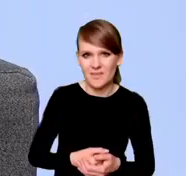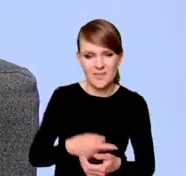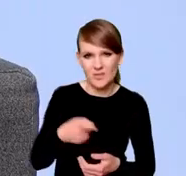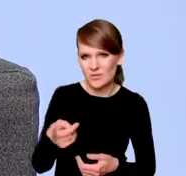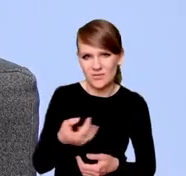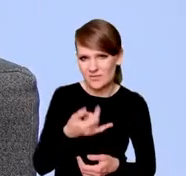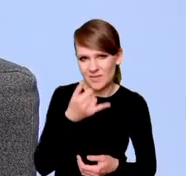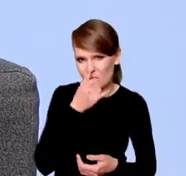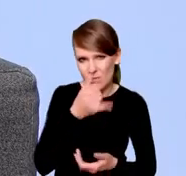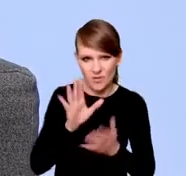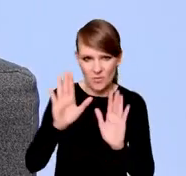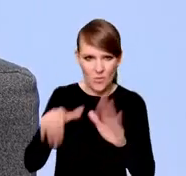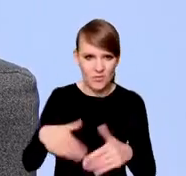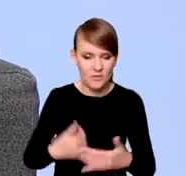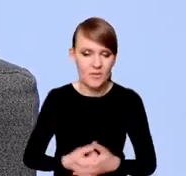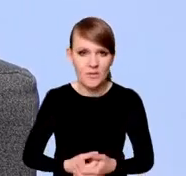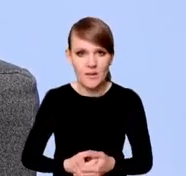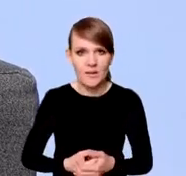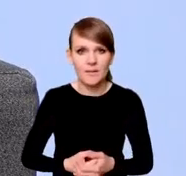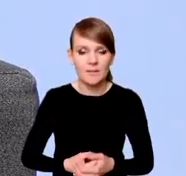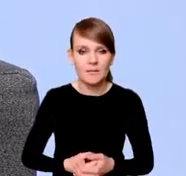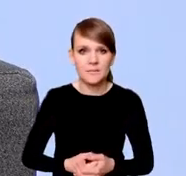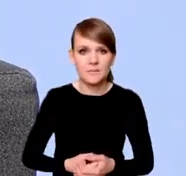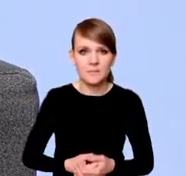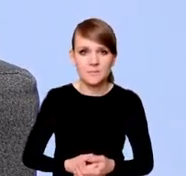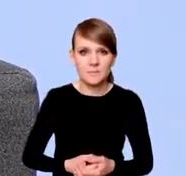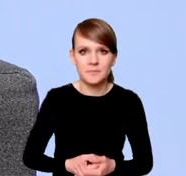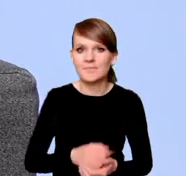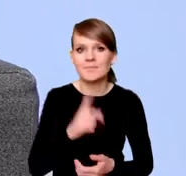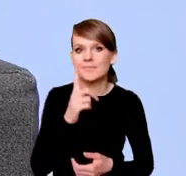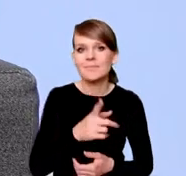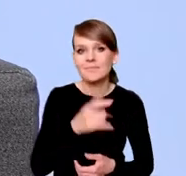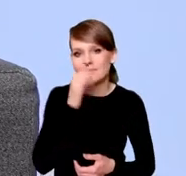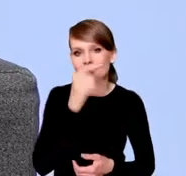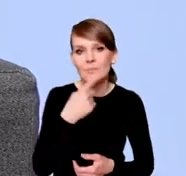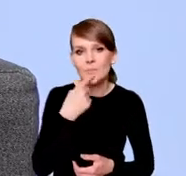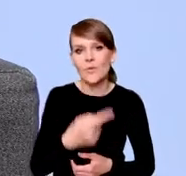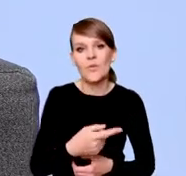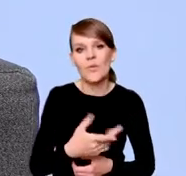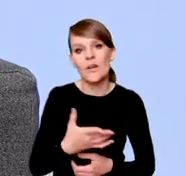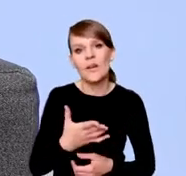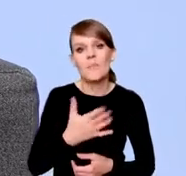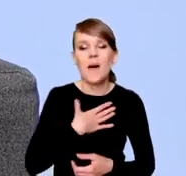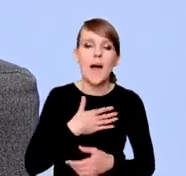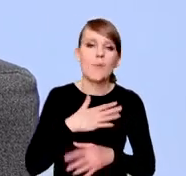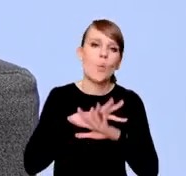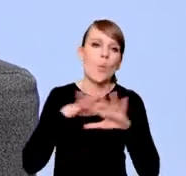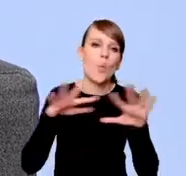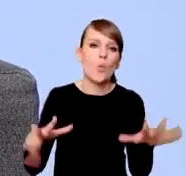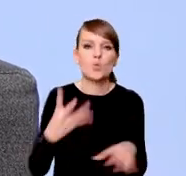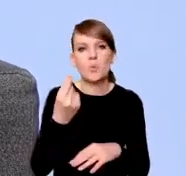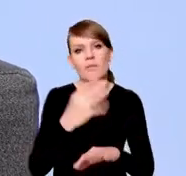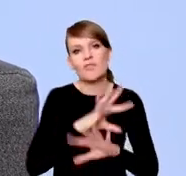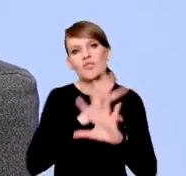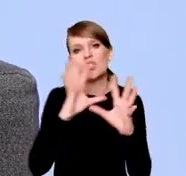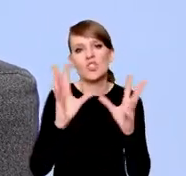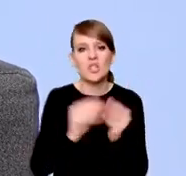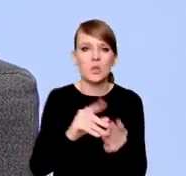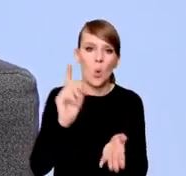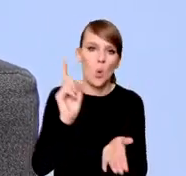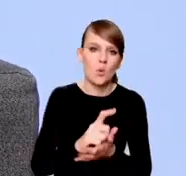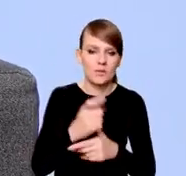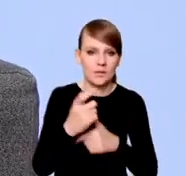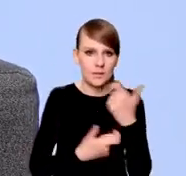może być. Natomiast no, nie możemy powiedzieć, że mamy takie budżety, że wszystko zrobimy